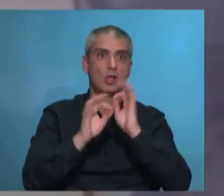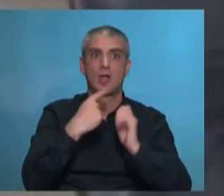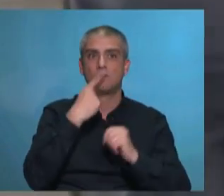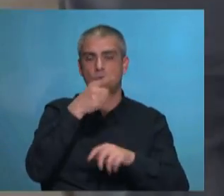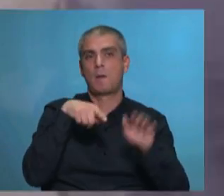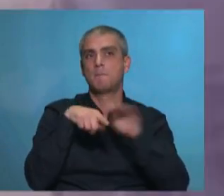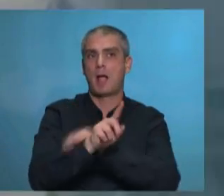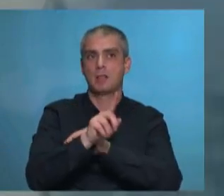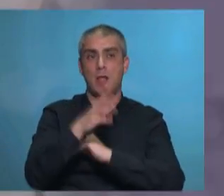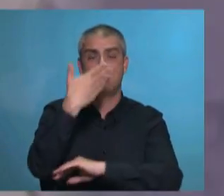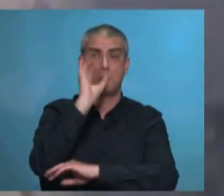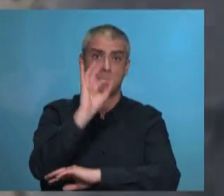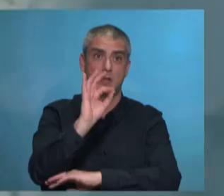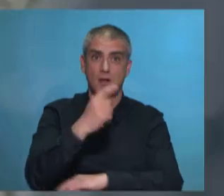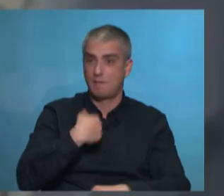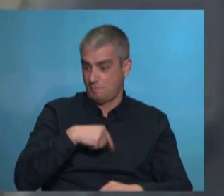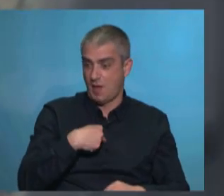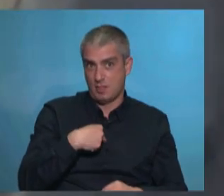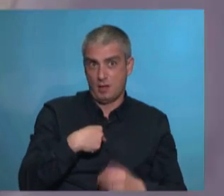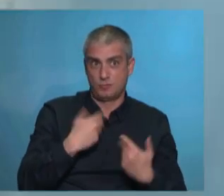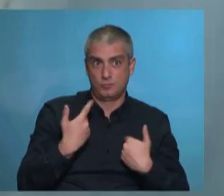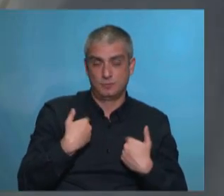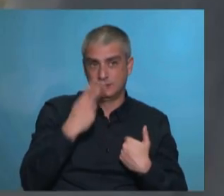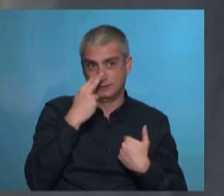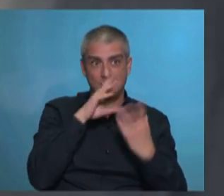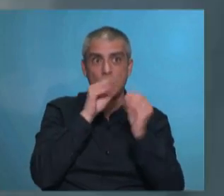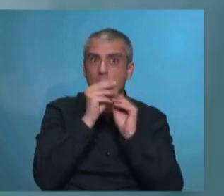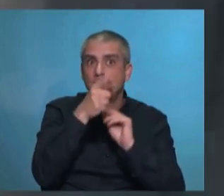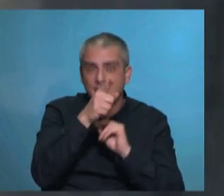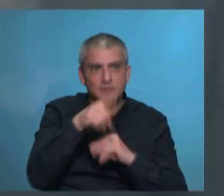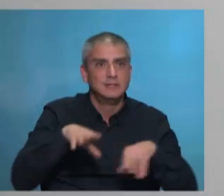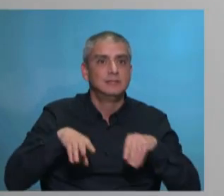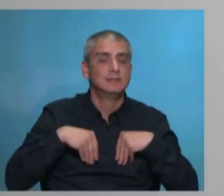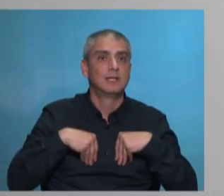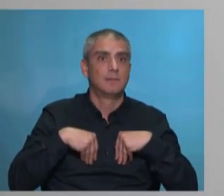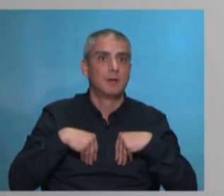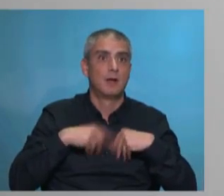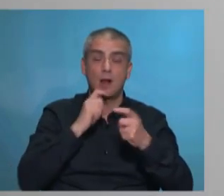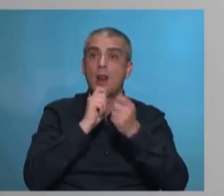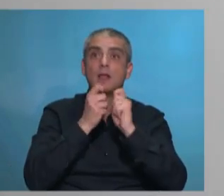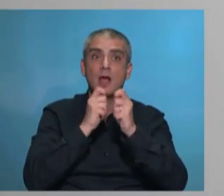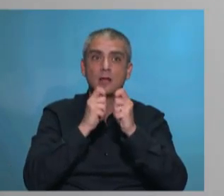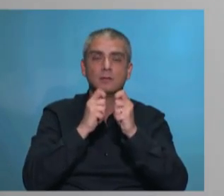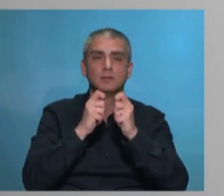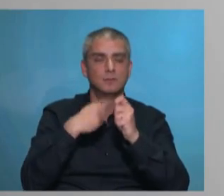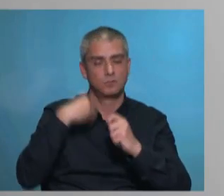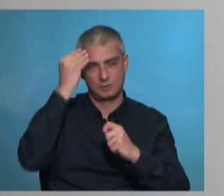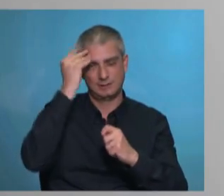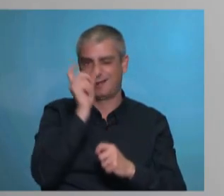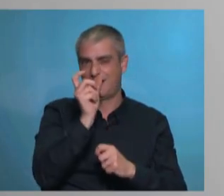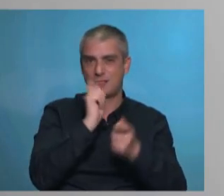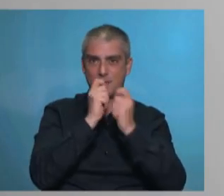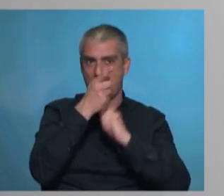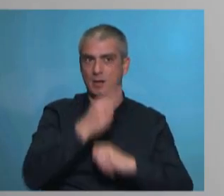בגדה במדינה. ואנחנו גם אז ניסינו לדבר איתה, והיא הסכימה להפתעתנו להתראיין. בוא נזכר בקטע מהרעיון